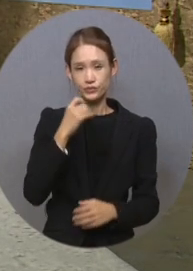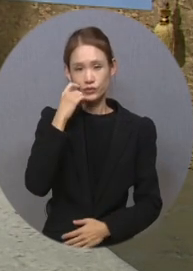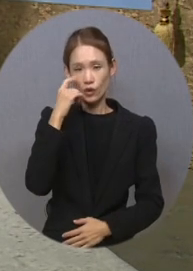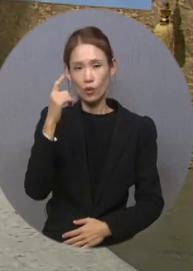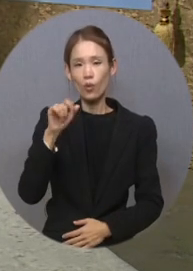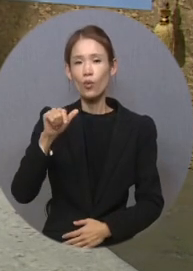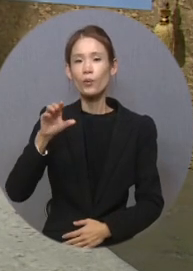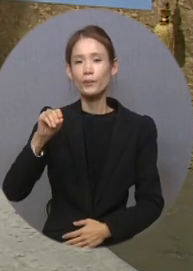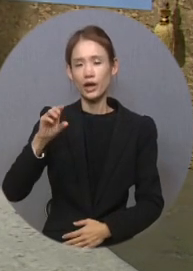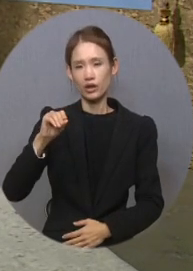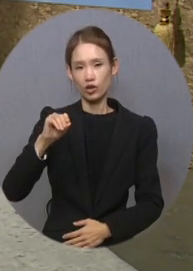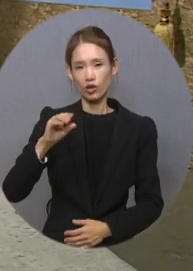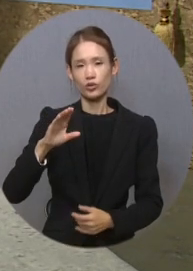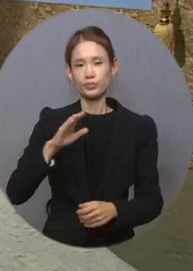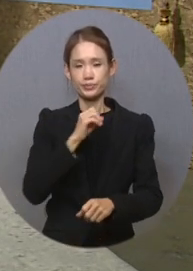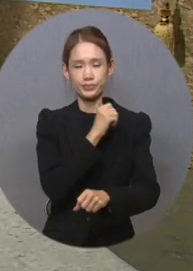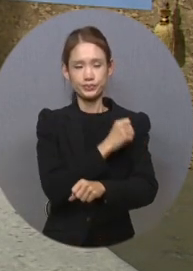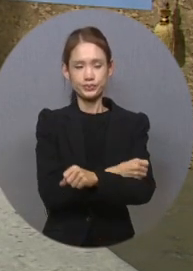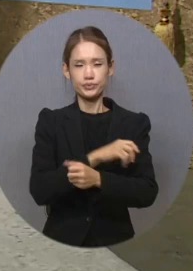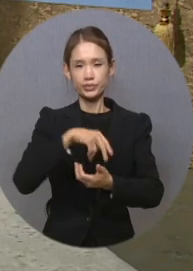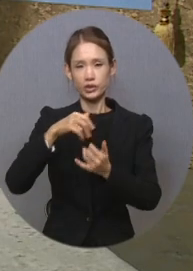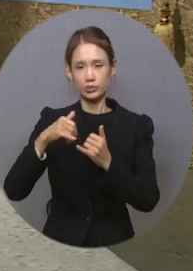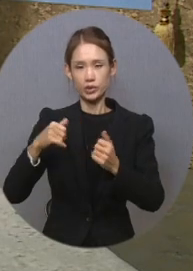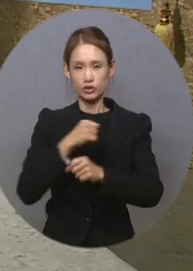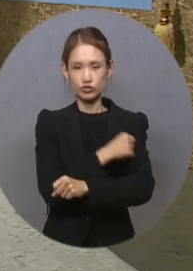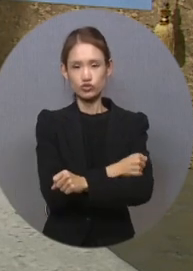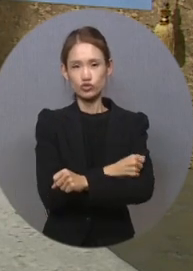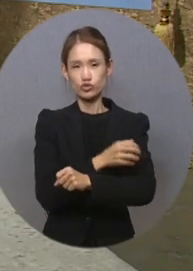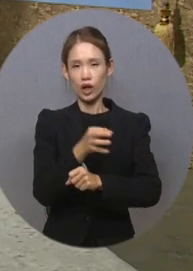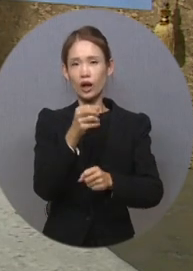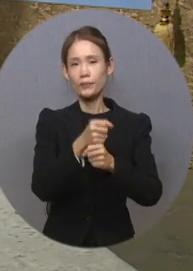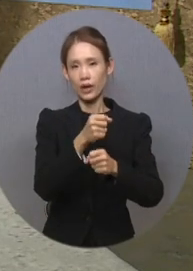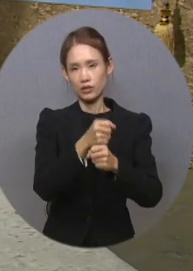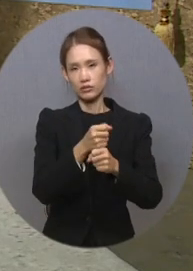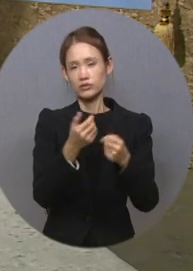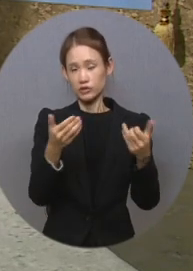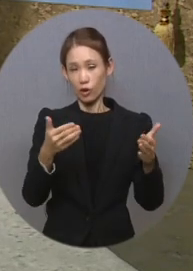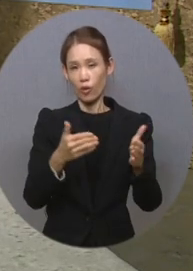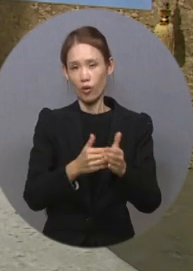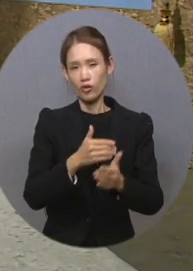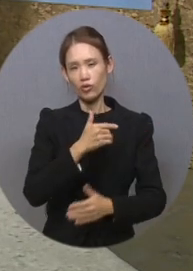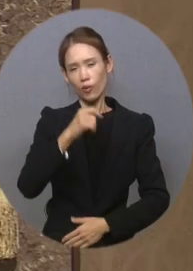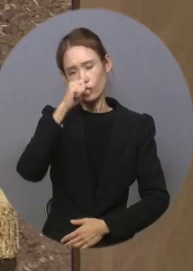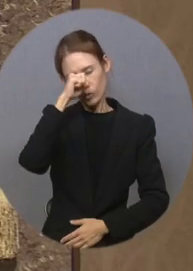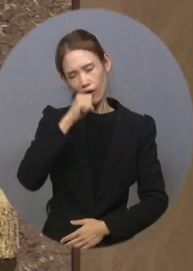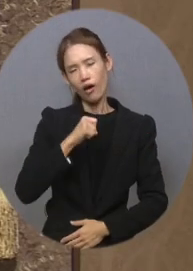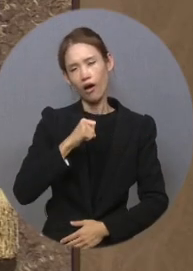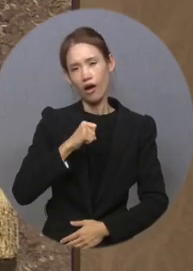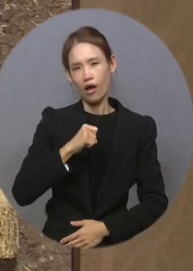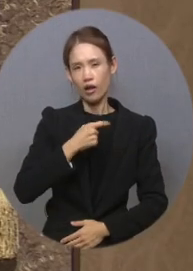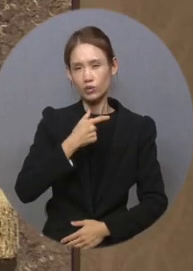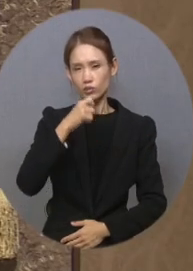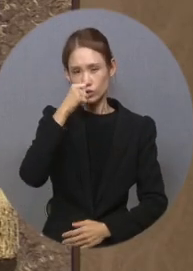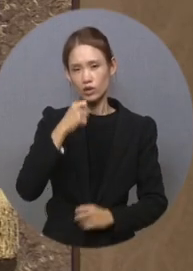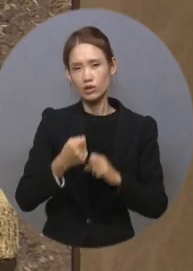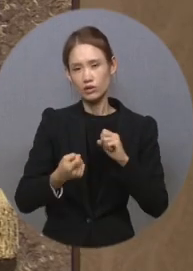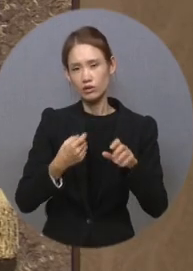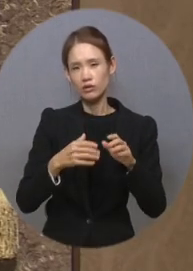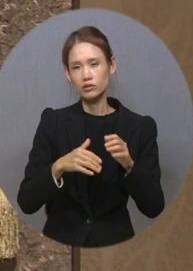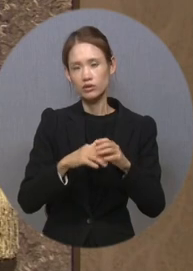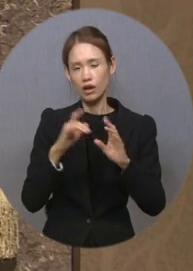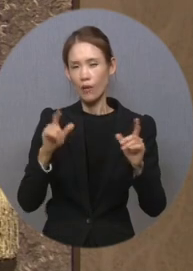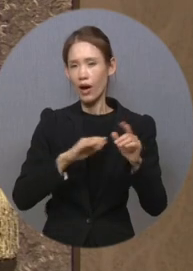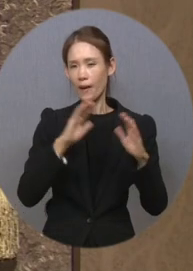원 우리 미망인 수당을 만들어 드렸습니다. 너무 굉장히 좋아하세요. 네. 네. 그게 뭐 그걸 가지고 생활이 다